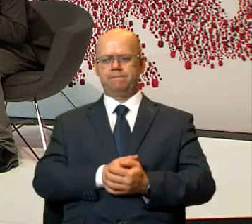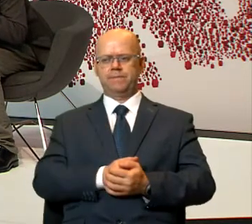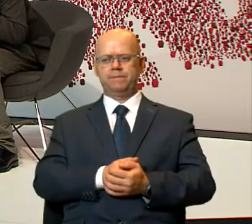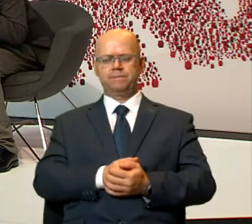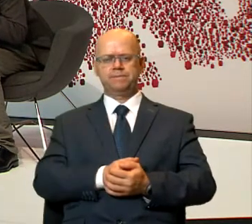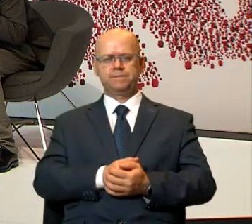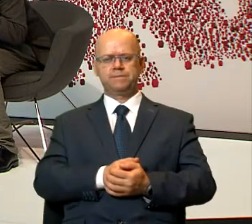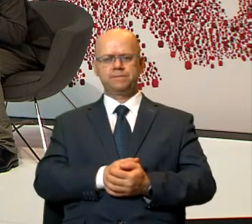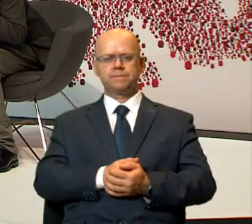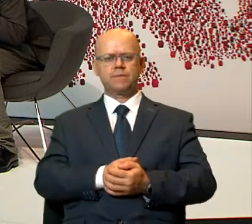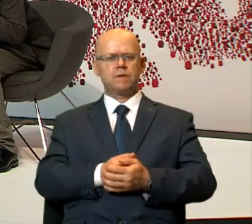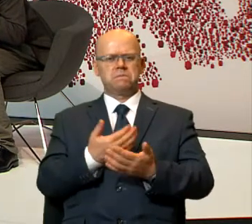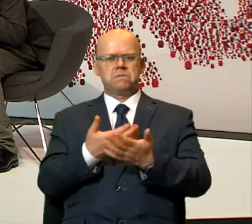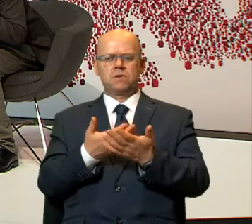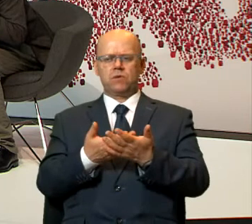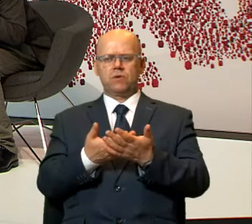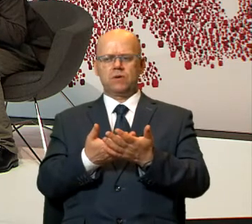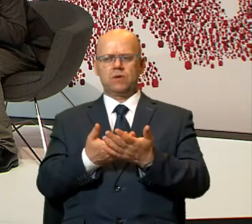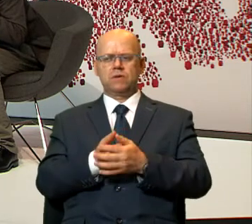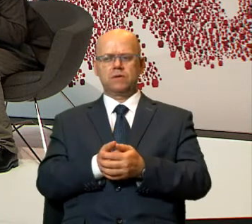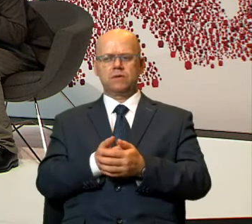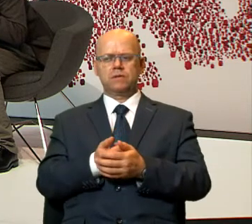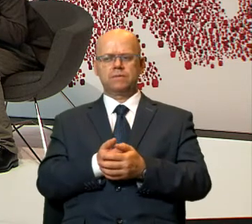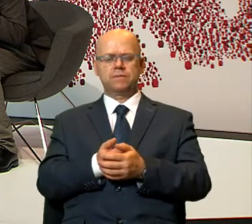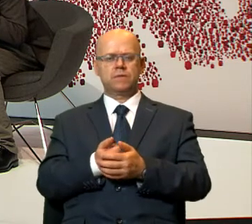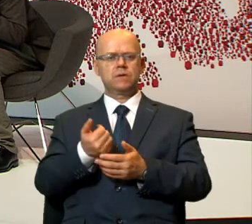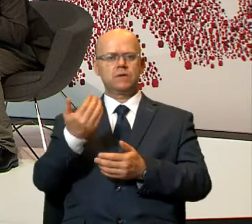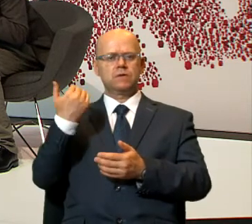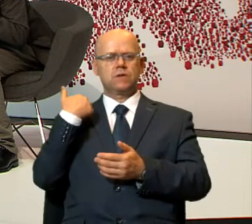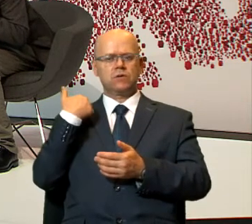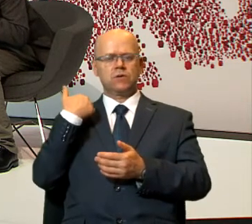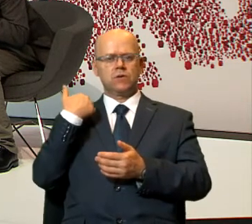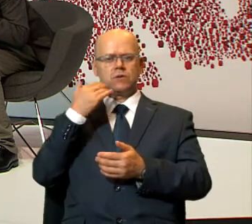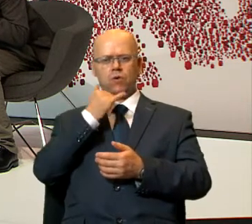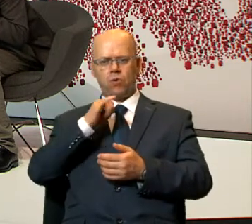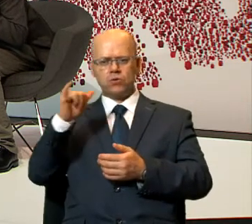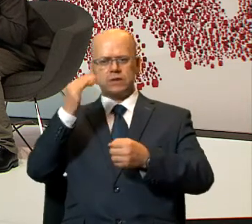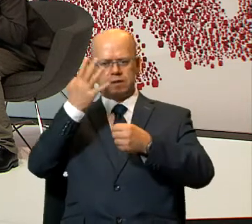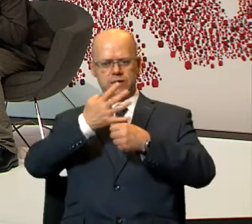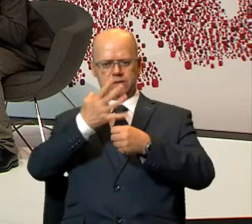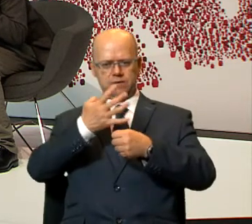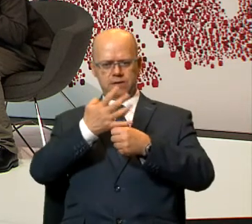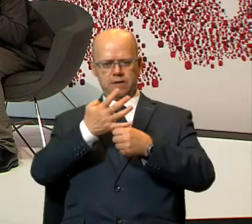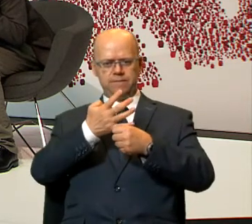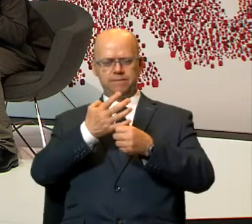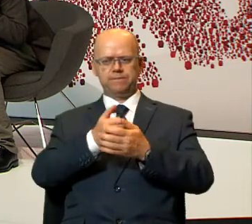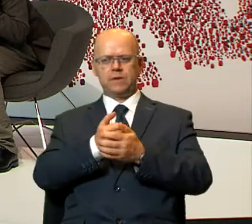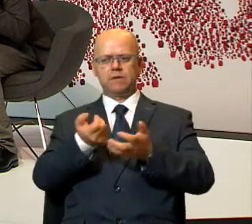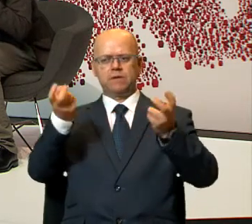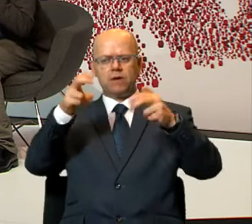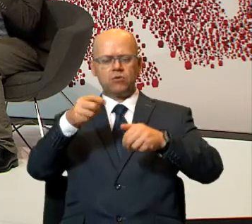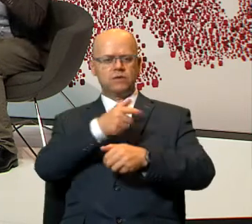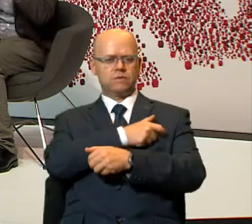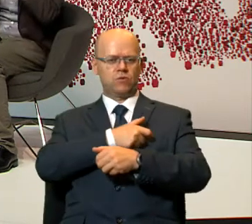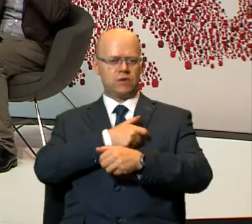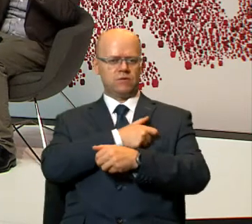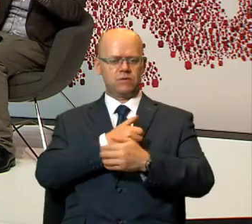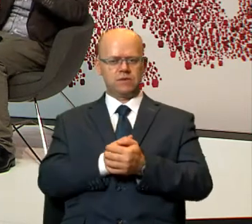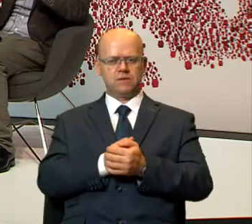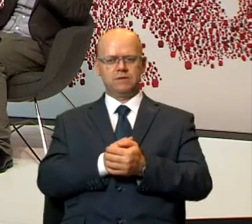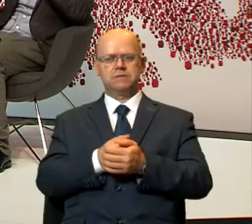że podczas tych obchodów okrągłej 40. rocznicy Narodzin Solidarności trudno nie